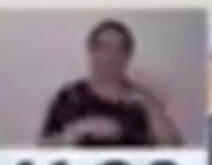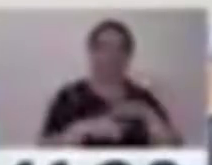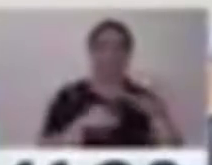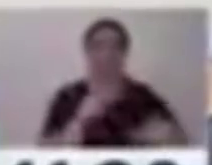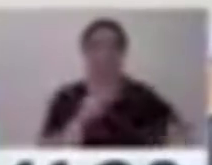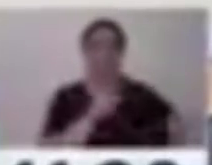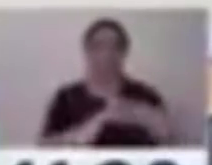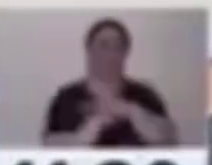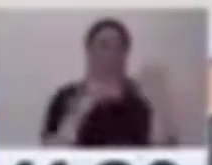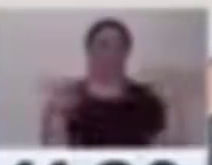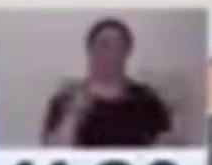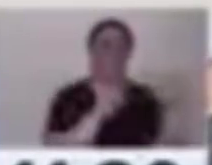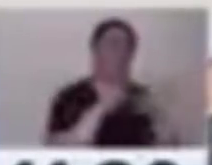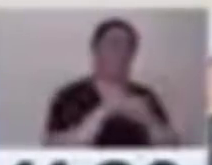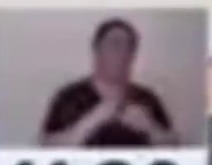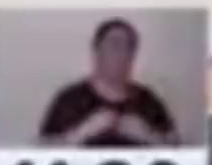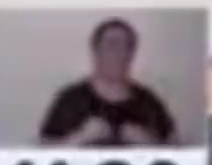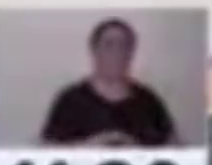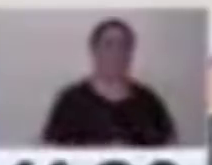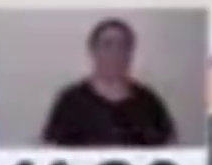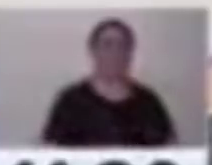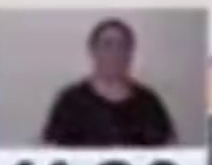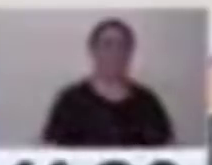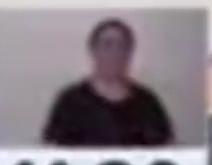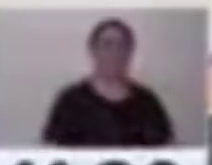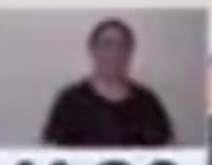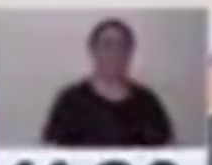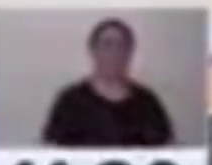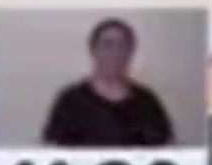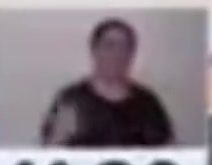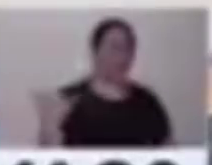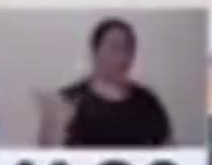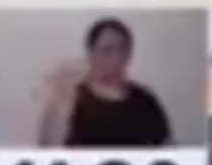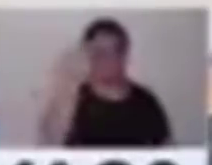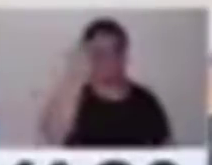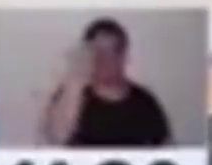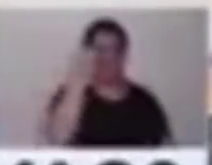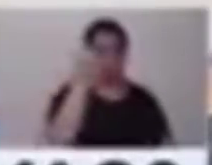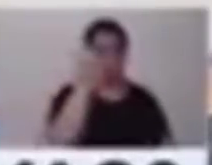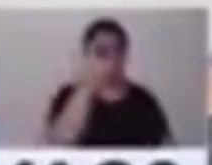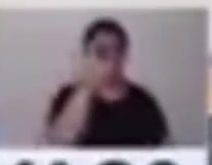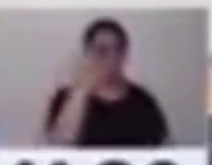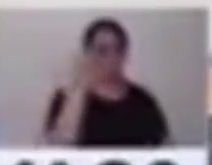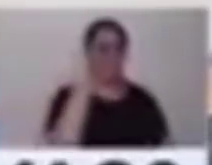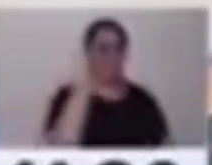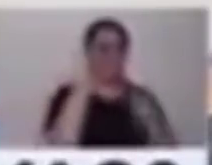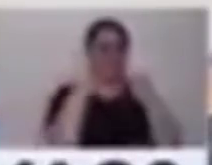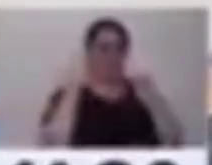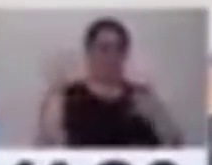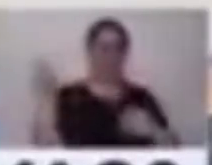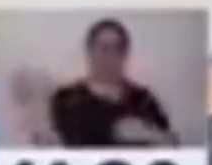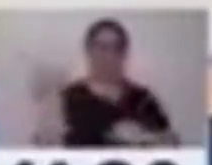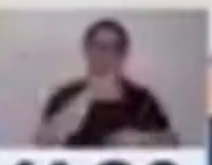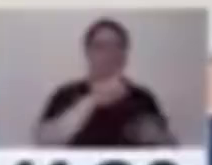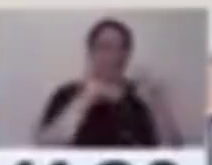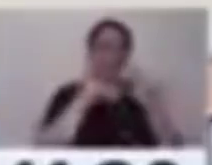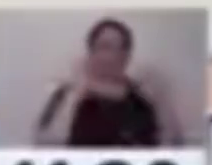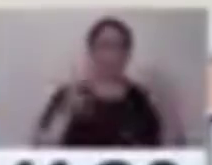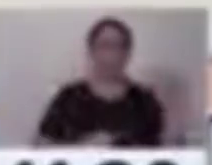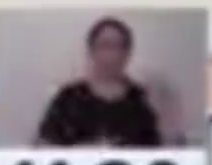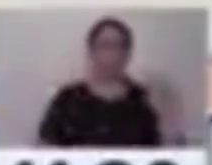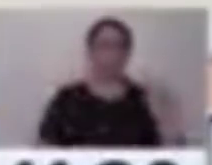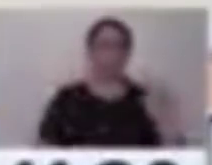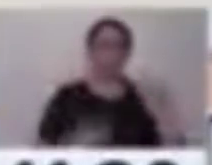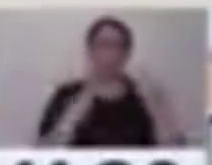mga kababayang lubos na nangangailangan, lalong-lalo na po sa panahon